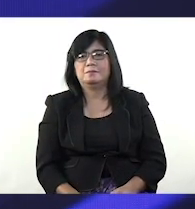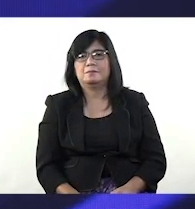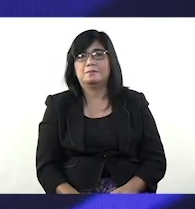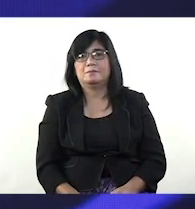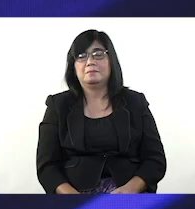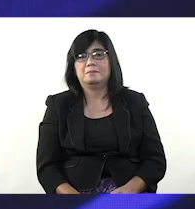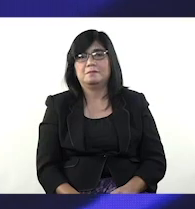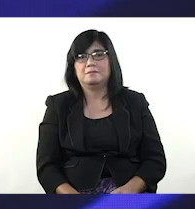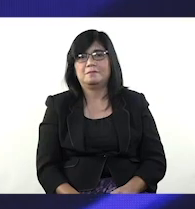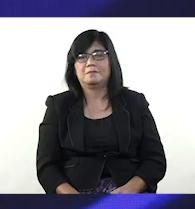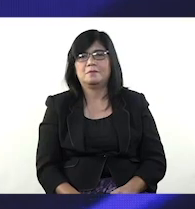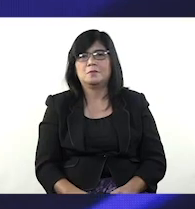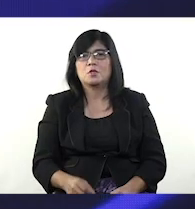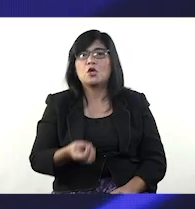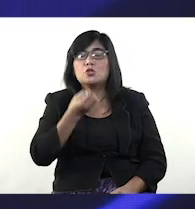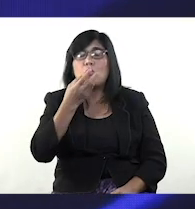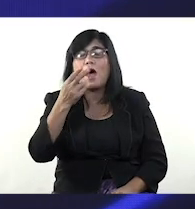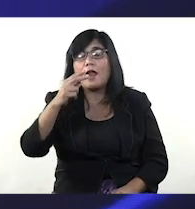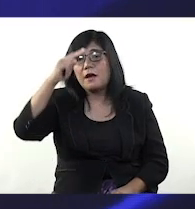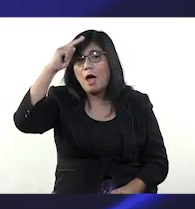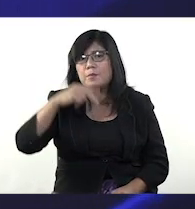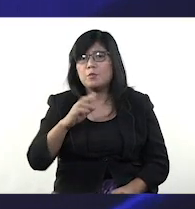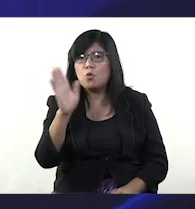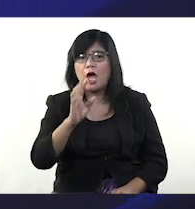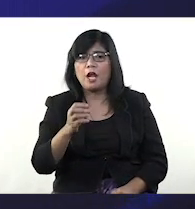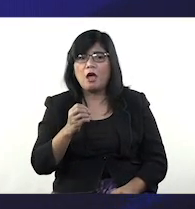Hai suara kenabian bukan hanya asal menyerang